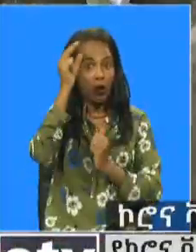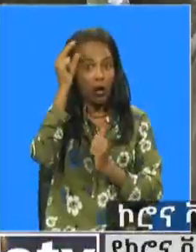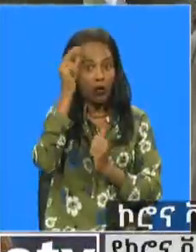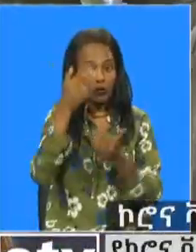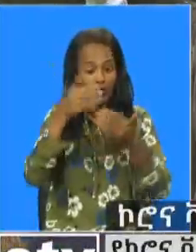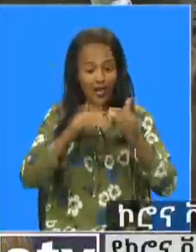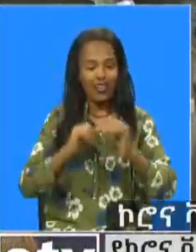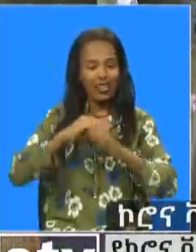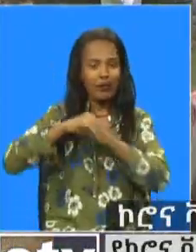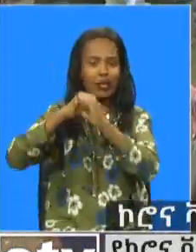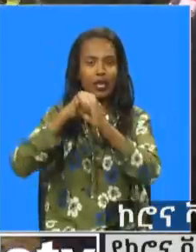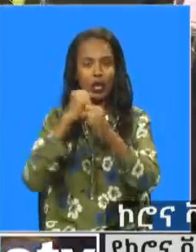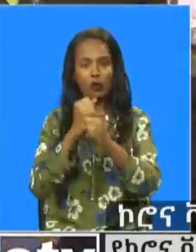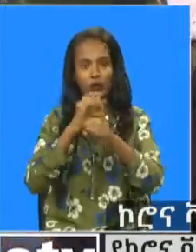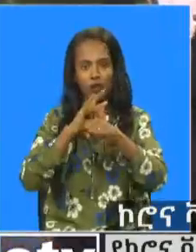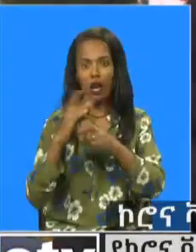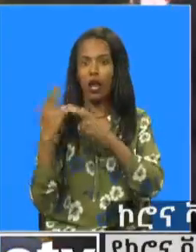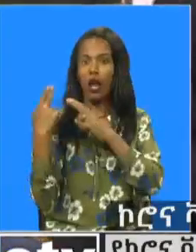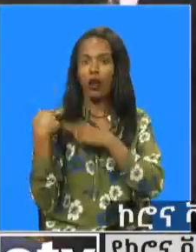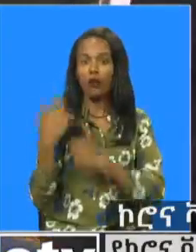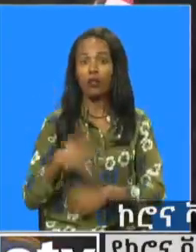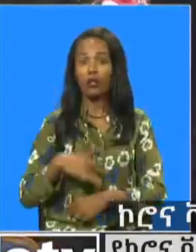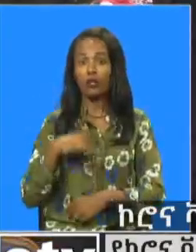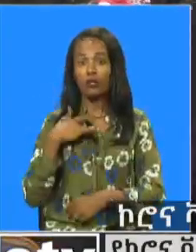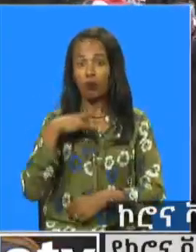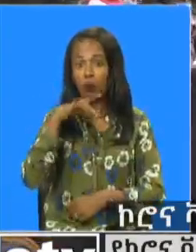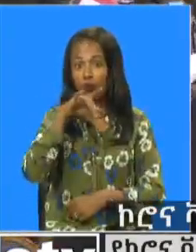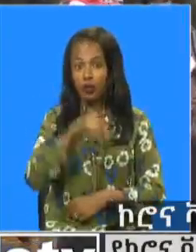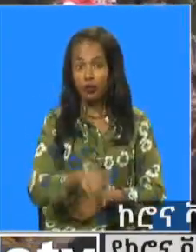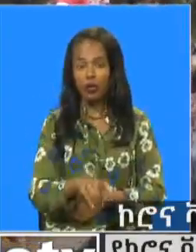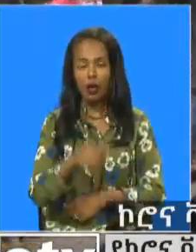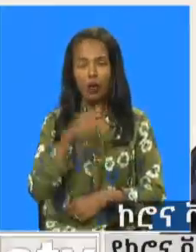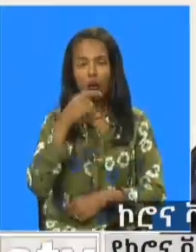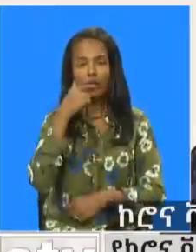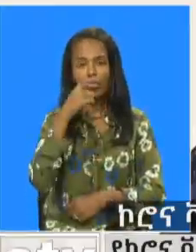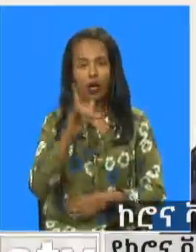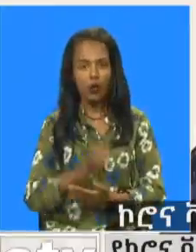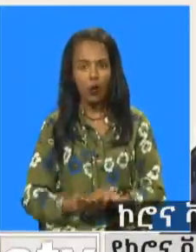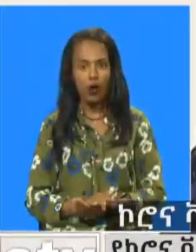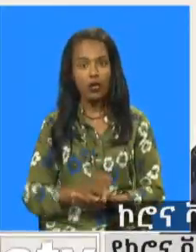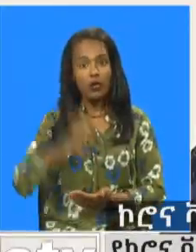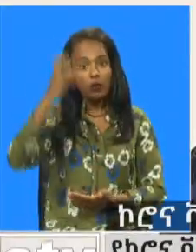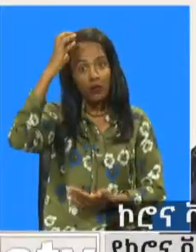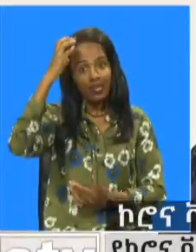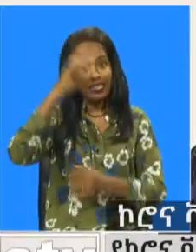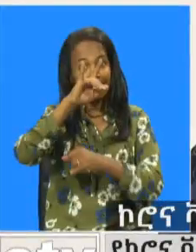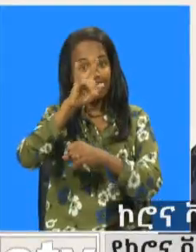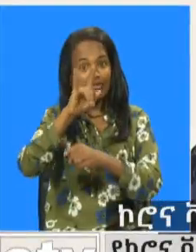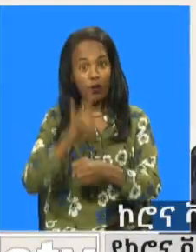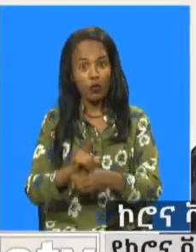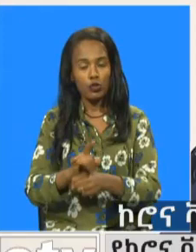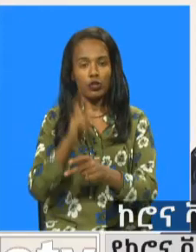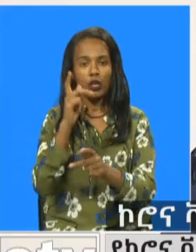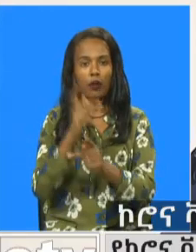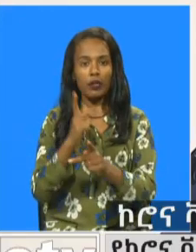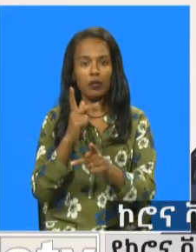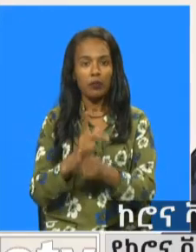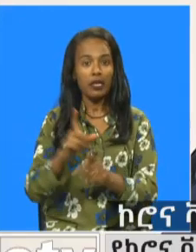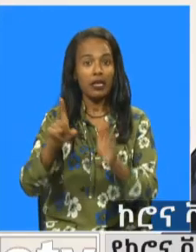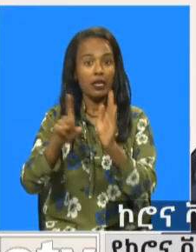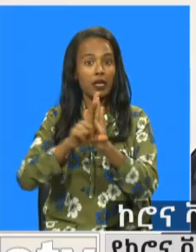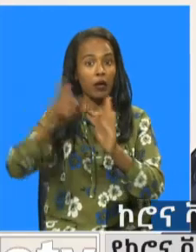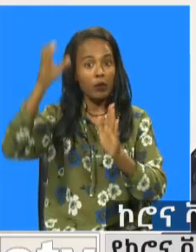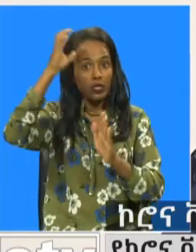ያክል የመከላከሉ ስራ ላይም ኃላፊነት ሊሰማው እንደሚገባ አሳስበዋል። መንግስት ዜጎቹን የመጠበቅ ህገ